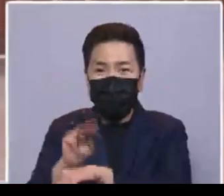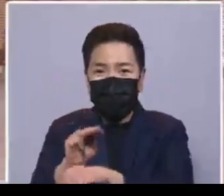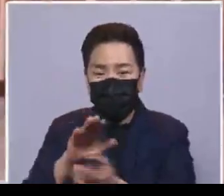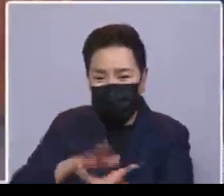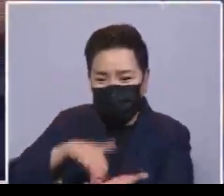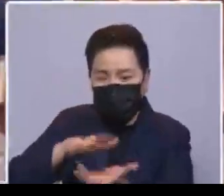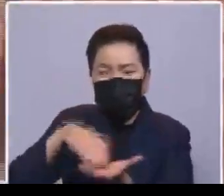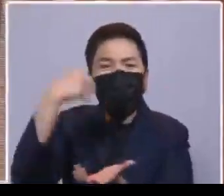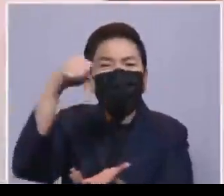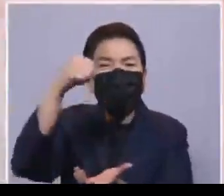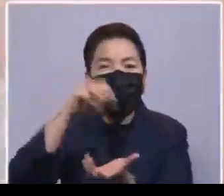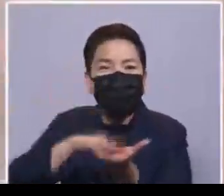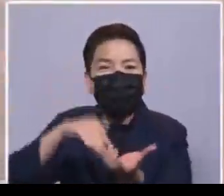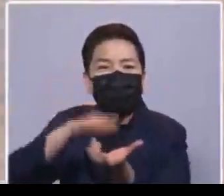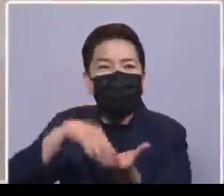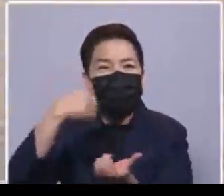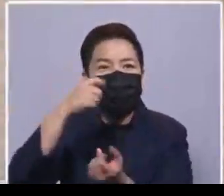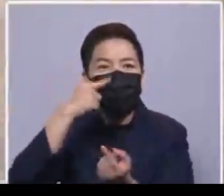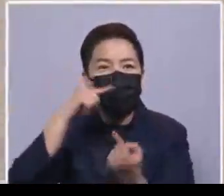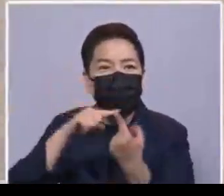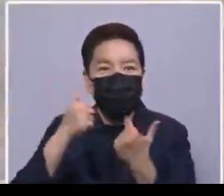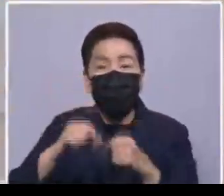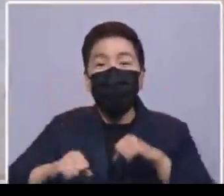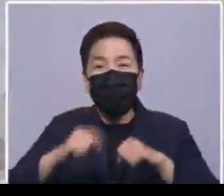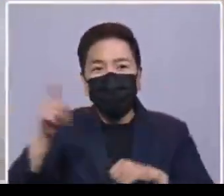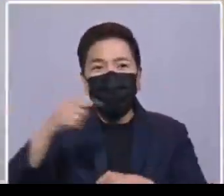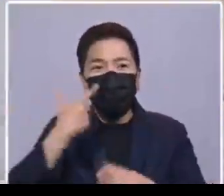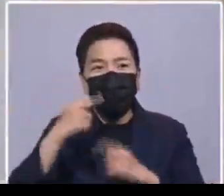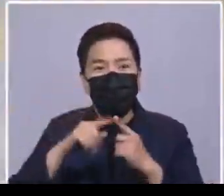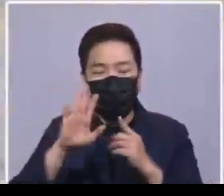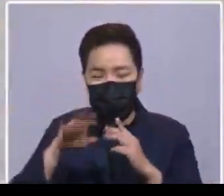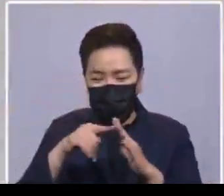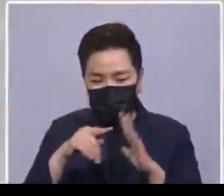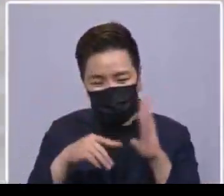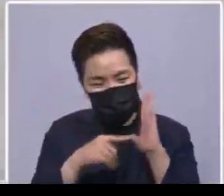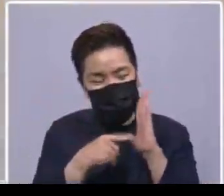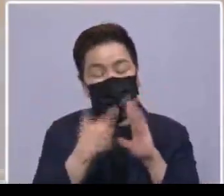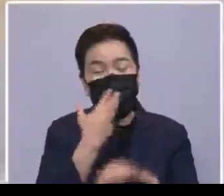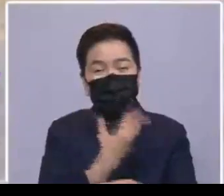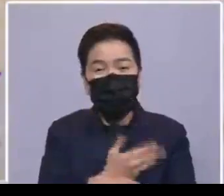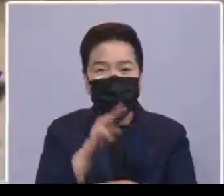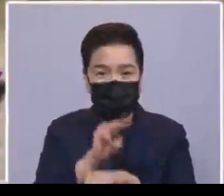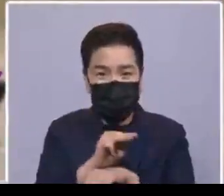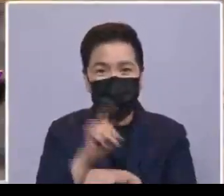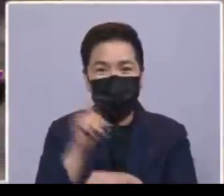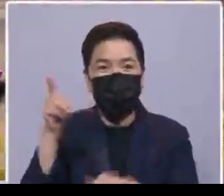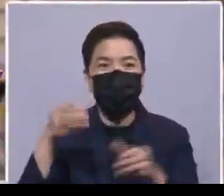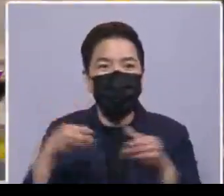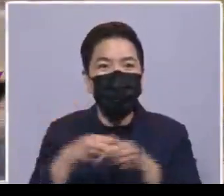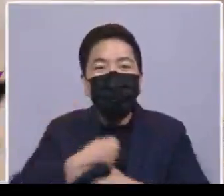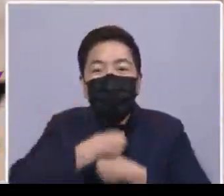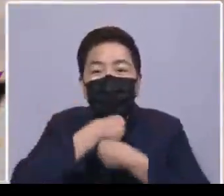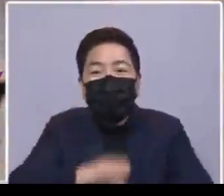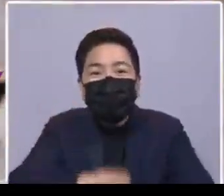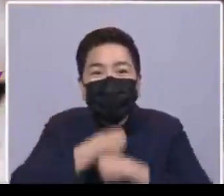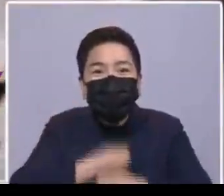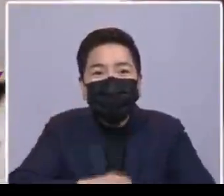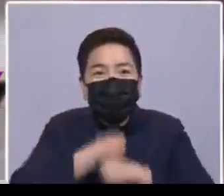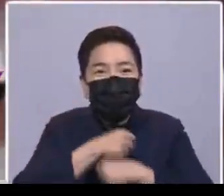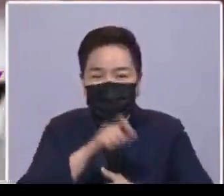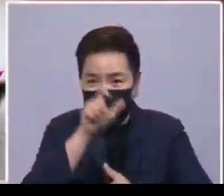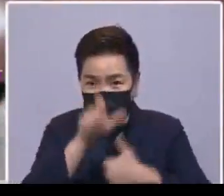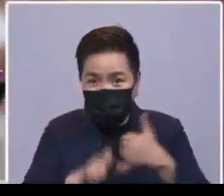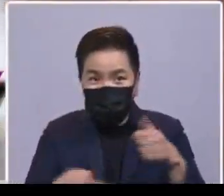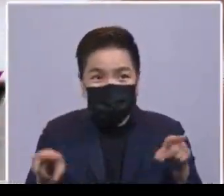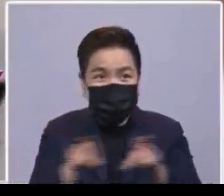ม10นี่ที่ตำบลโคกพระอำเภอกันทรวิชัยกลุ่มนี้คือผู้สูงอายุปฏิกิริยาจะ